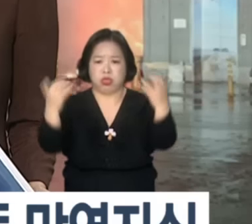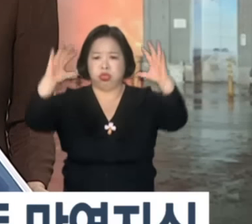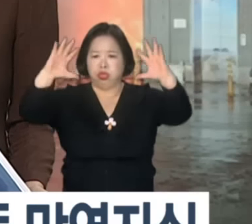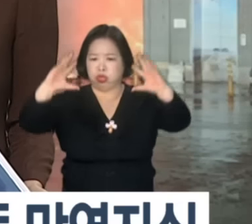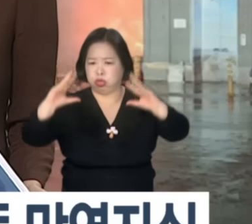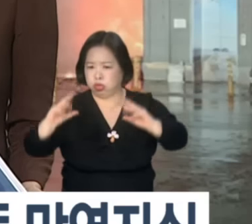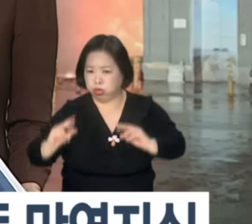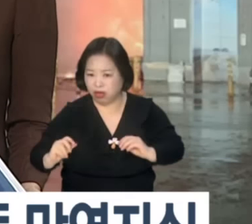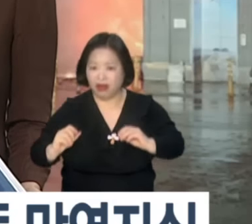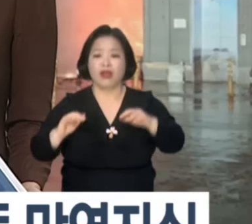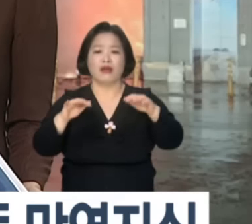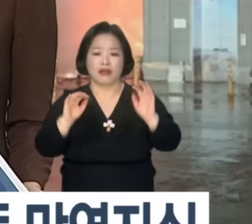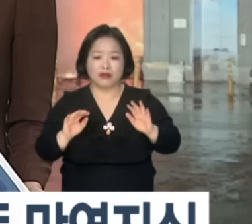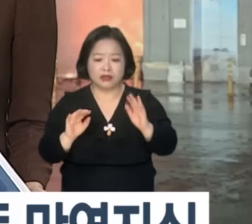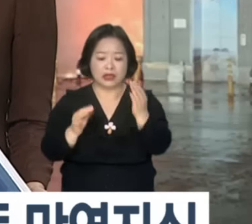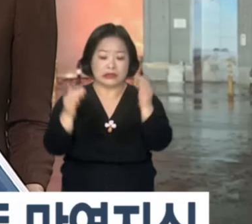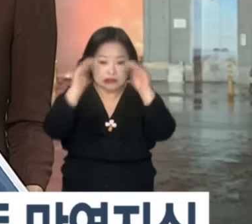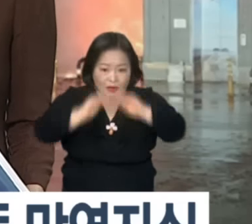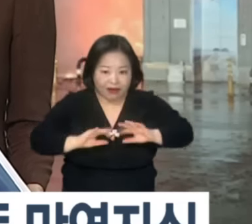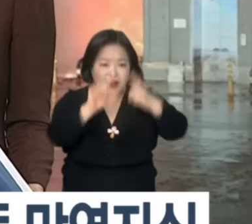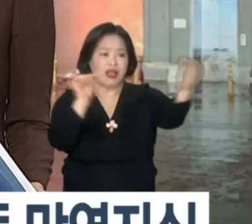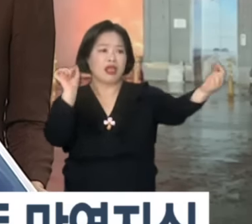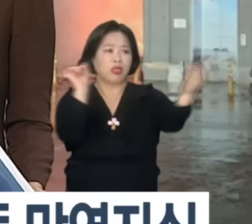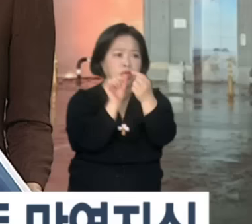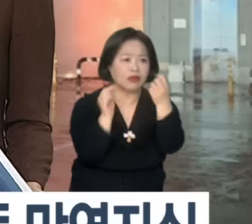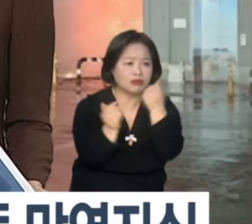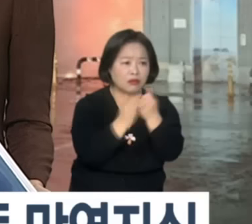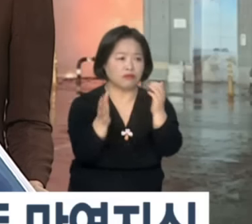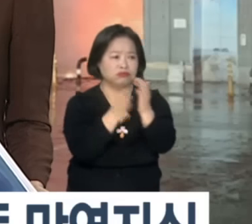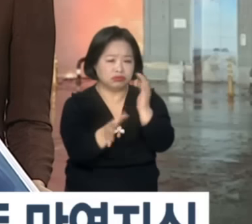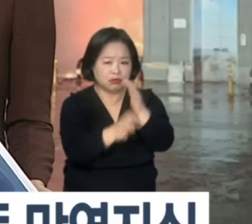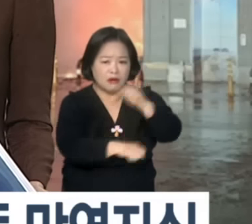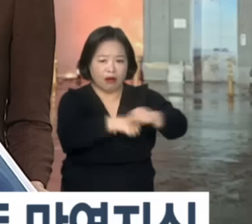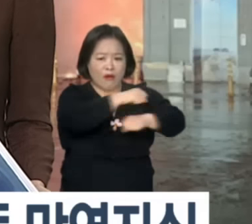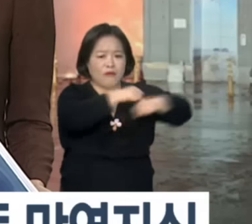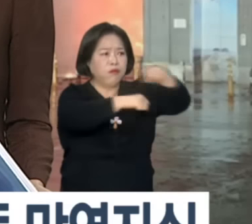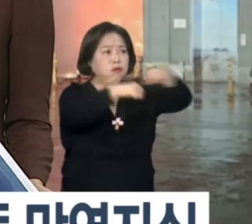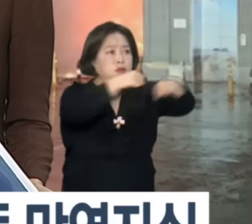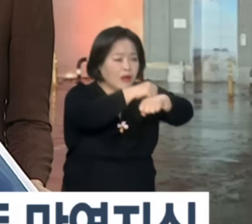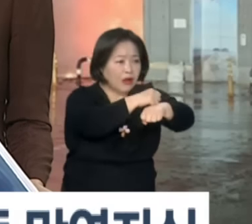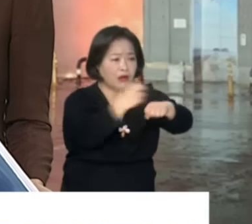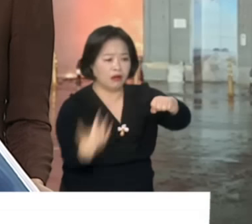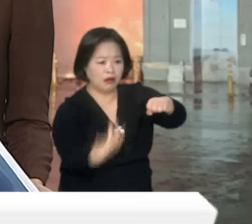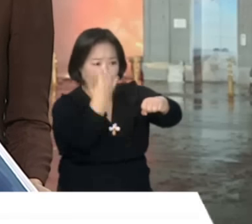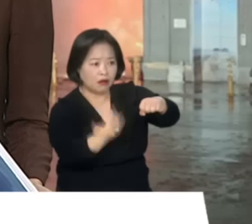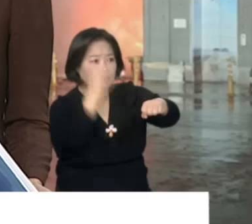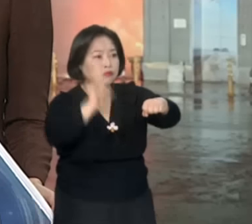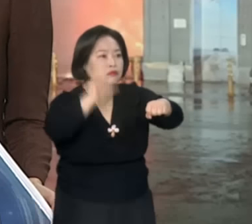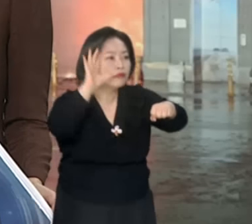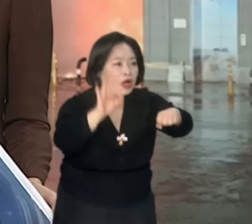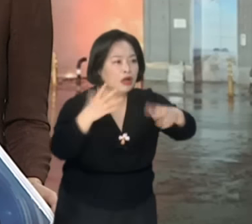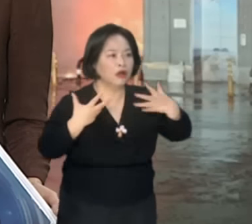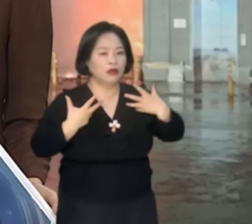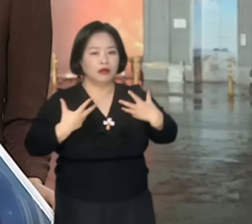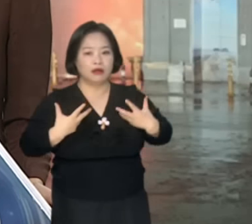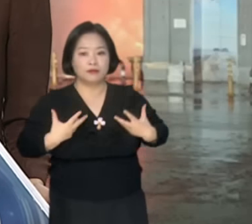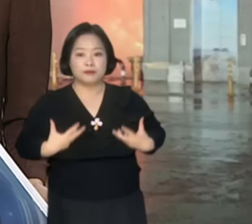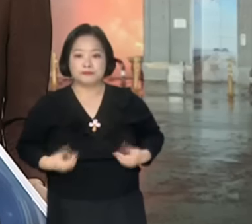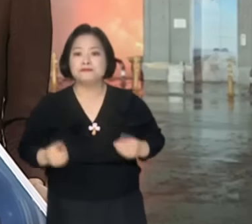몇 배 많은 물건을 들여놨던 상인들은 새까맣게 타버린 점포 앞에서 망연자실할 뿐입니다. 김영민